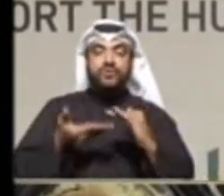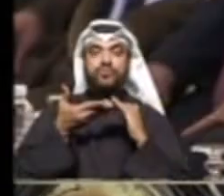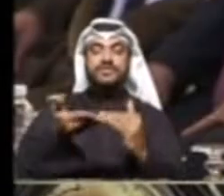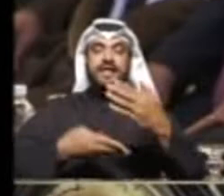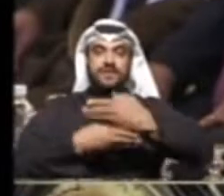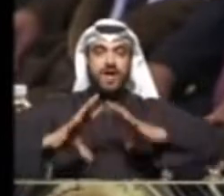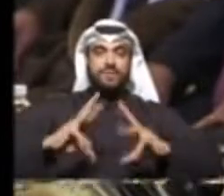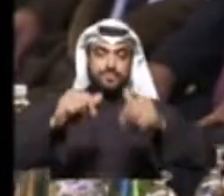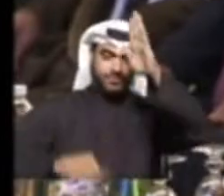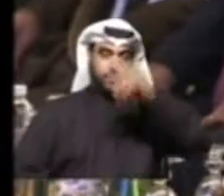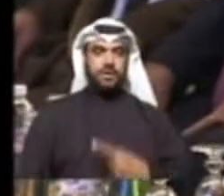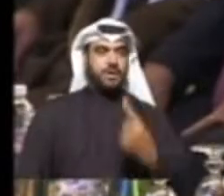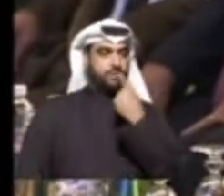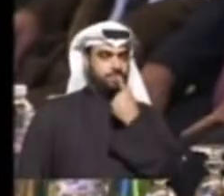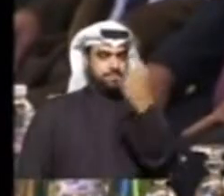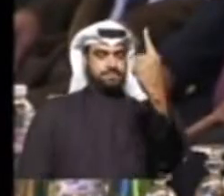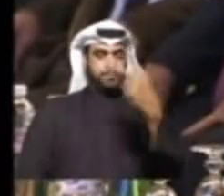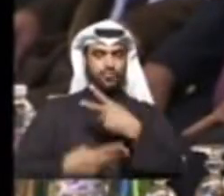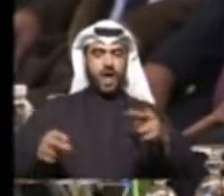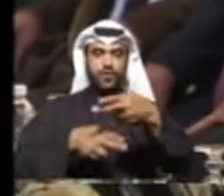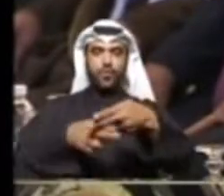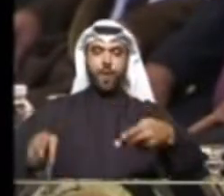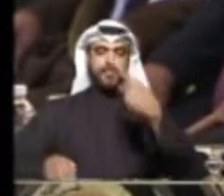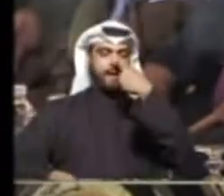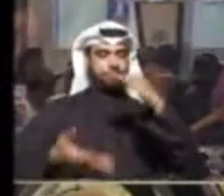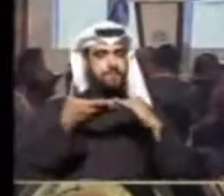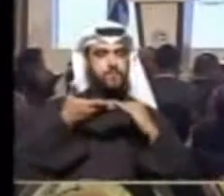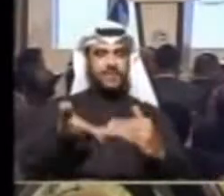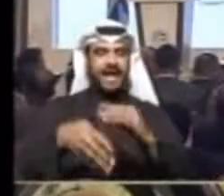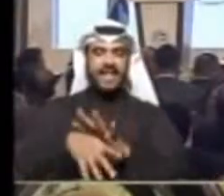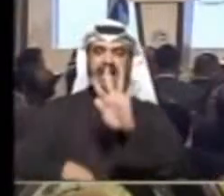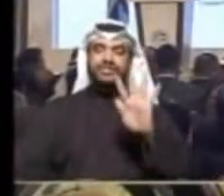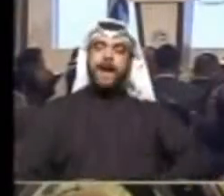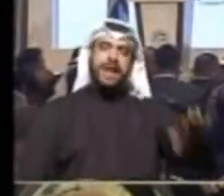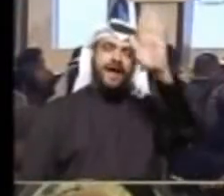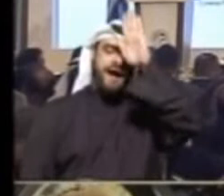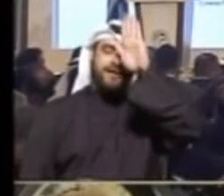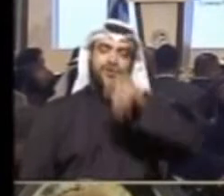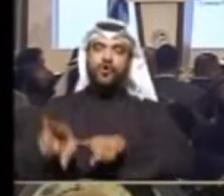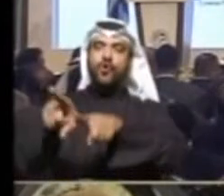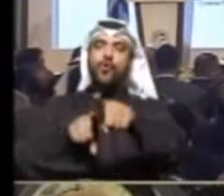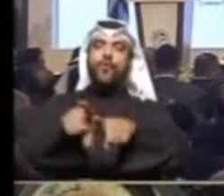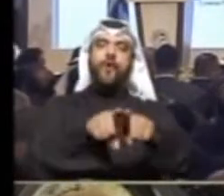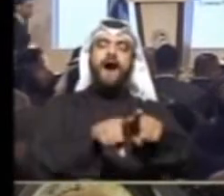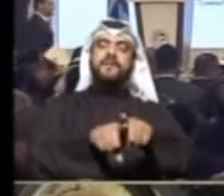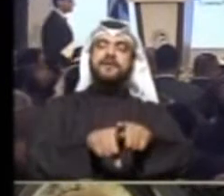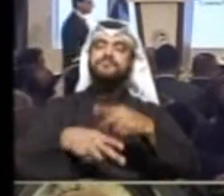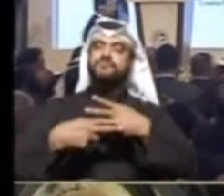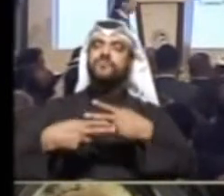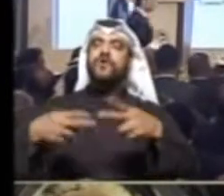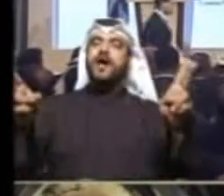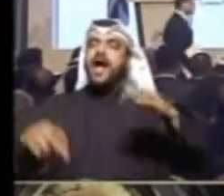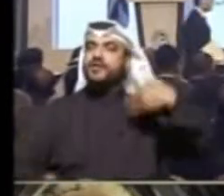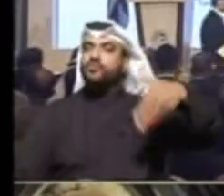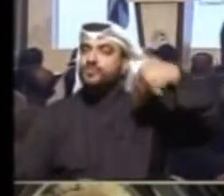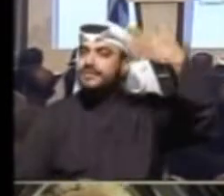عراقي. وقفة تاريخية لدولة الكويت أميرا وحكومة وشعبا ستحسب لها على مدى